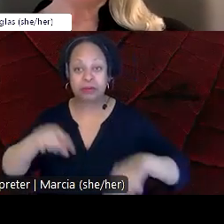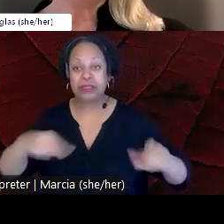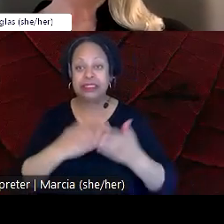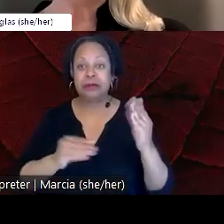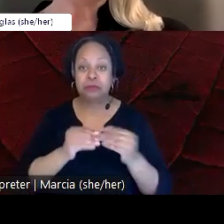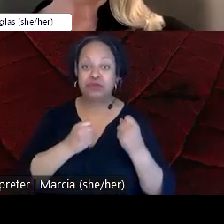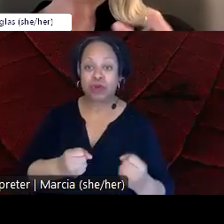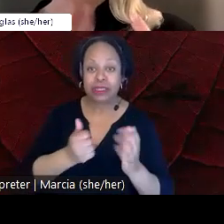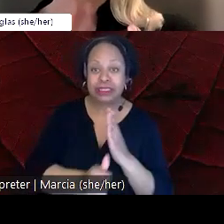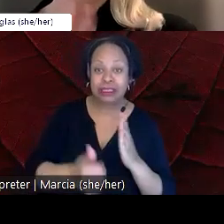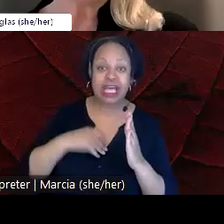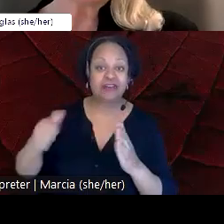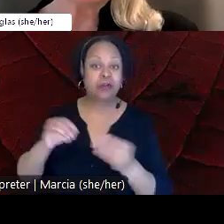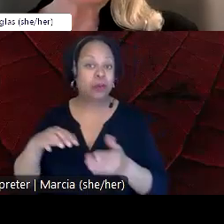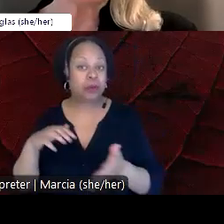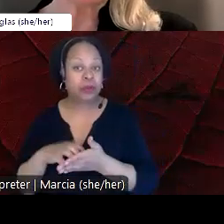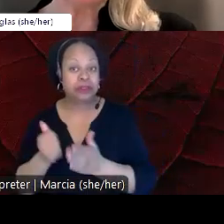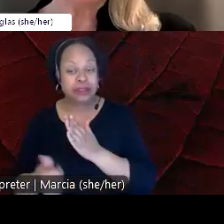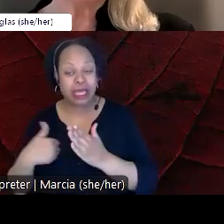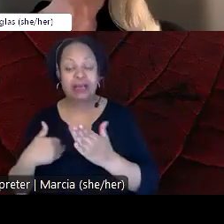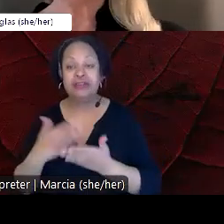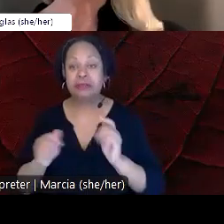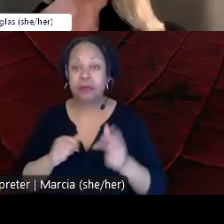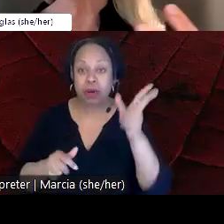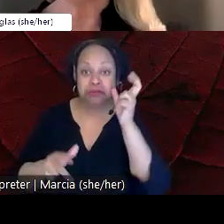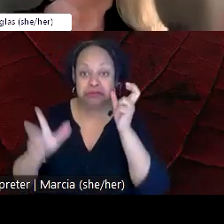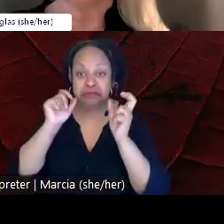allons peut-être être exceptionnellement